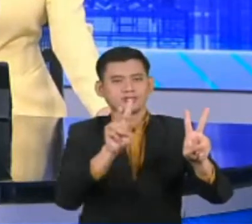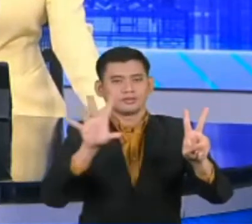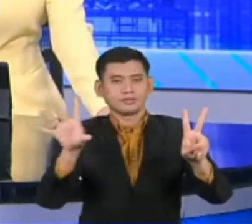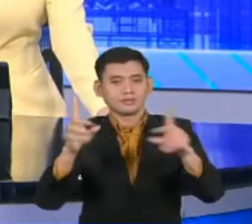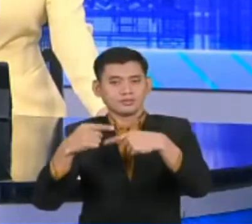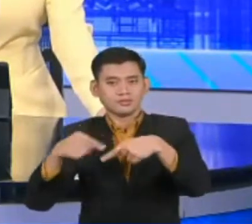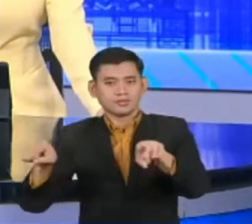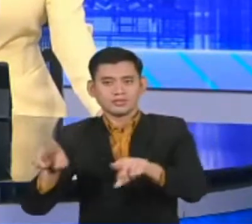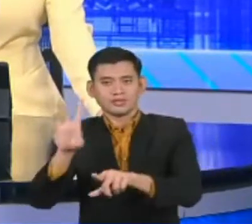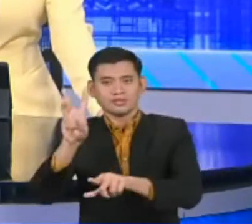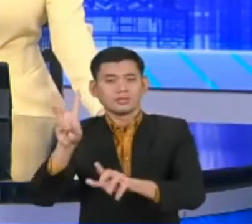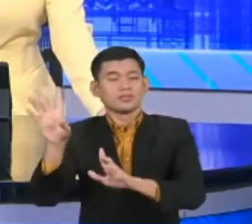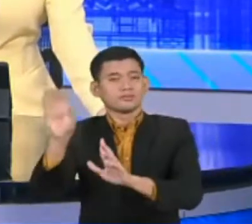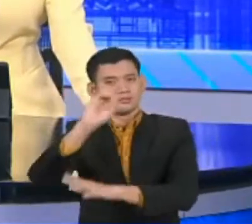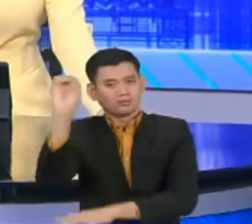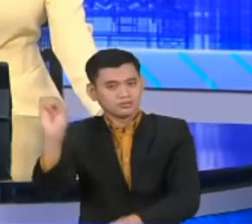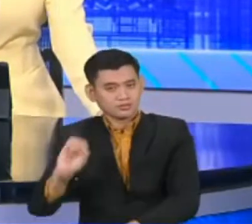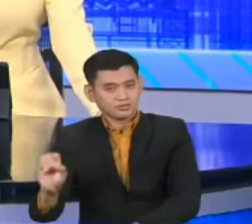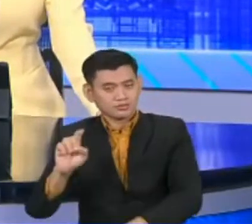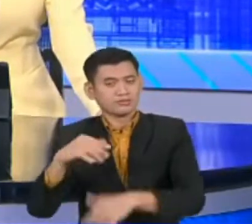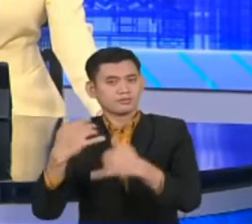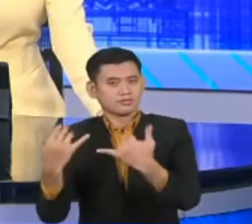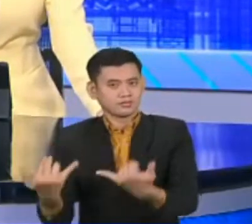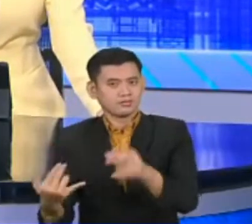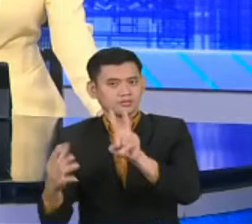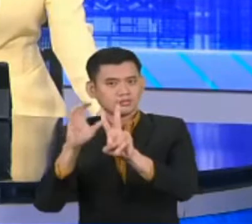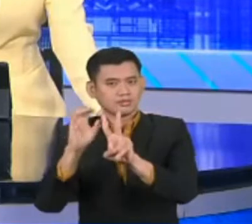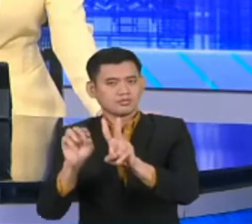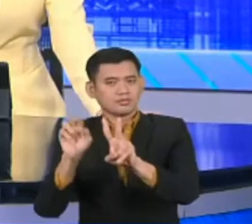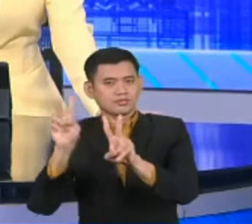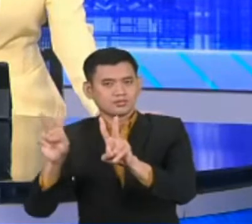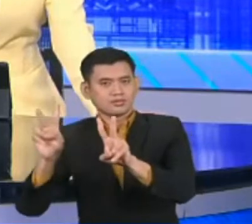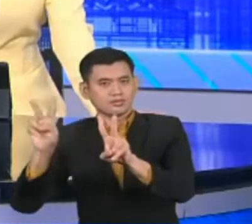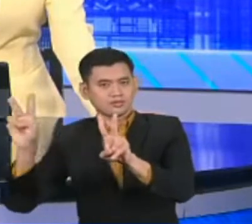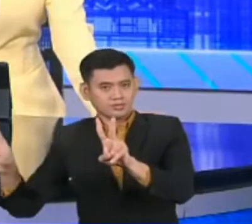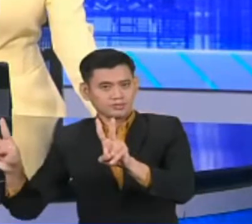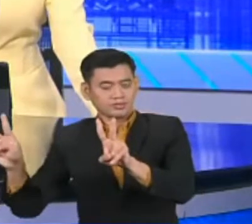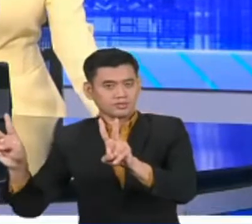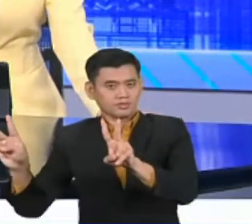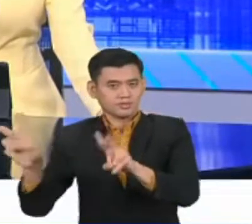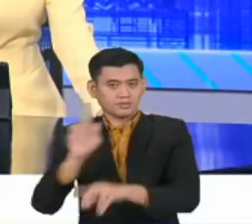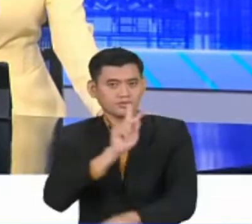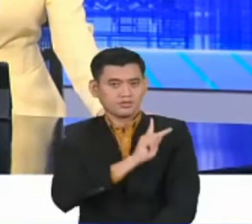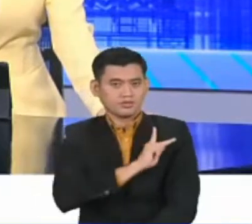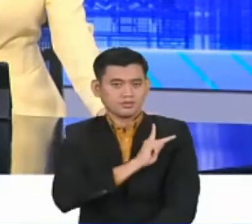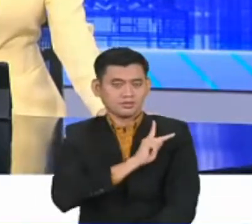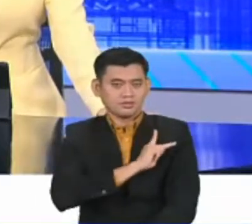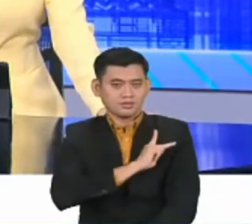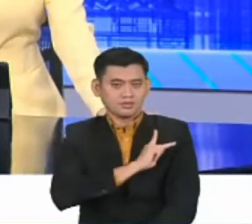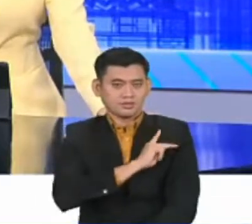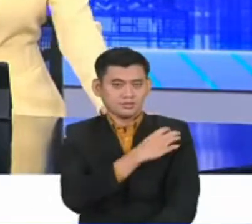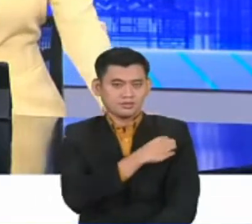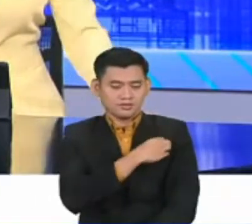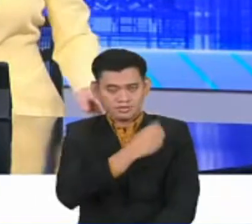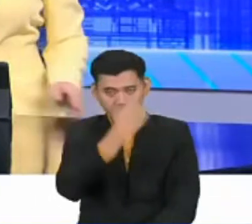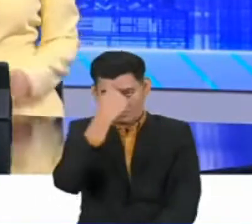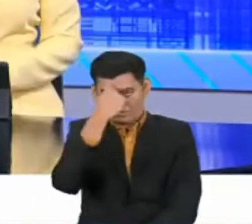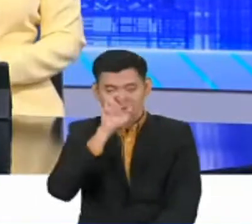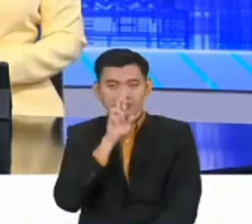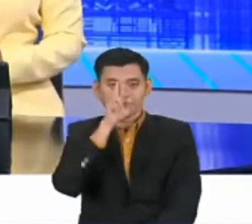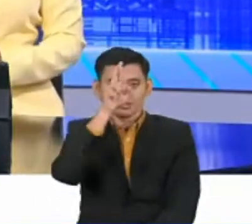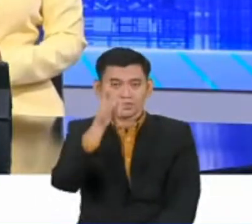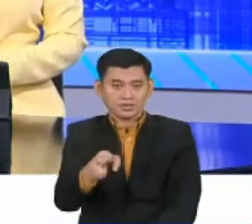berbanding 6% ketika ini. Ketua Pegawai Eksekutifnya, Nik Amlizan Mohamad berkata, bagi merealisasikan hasrat